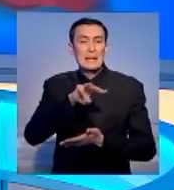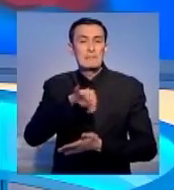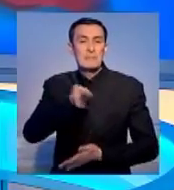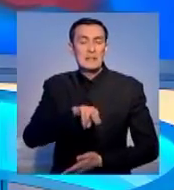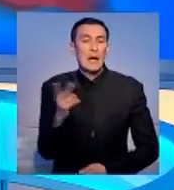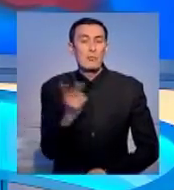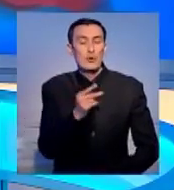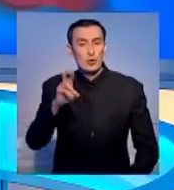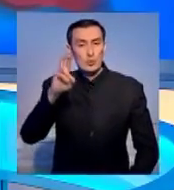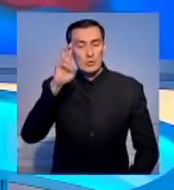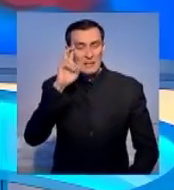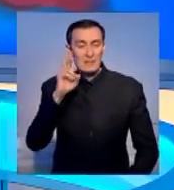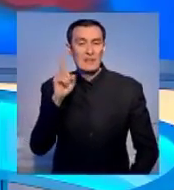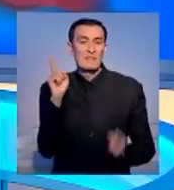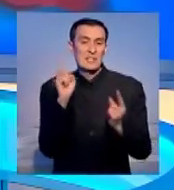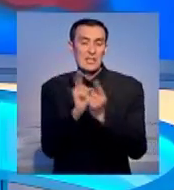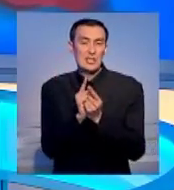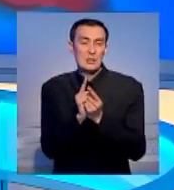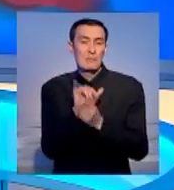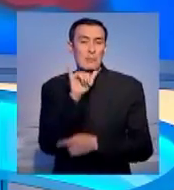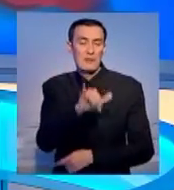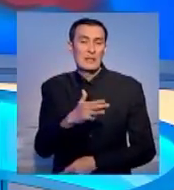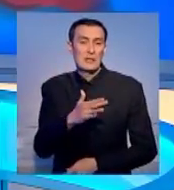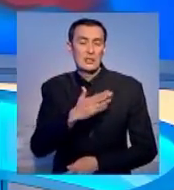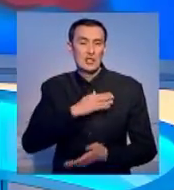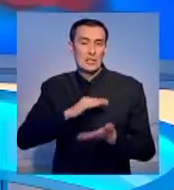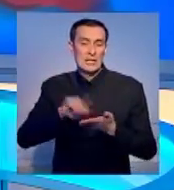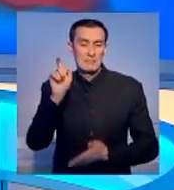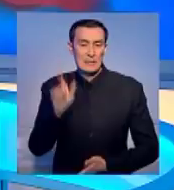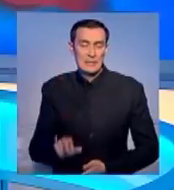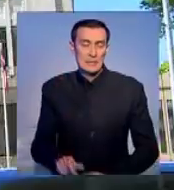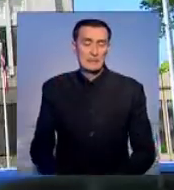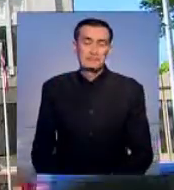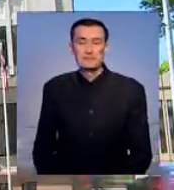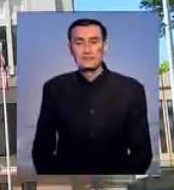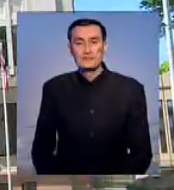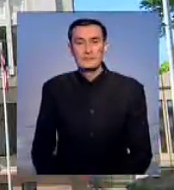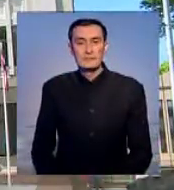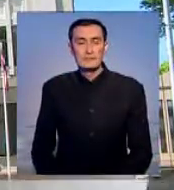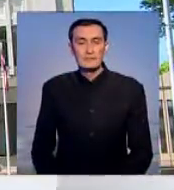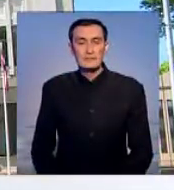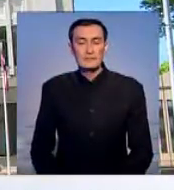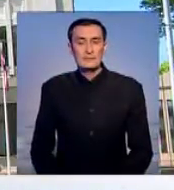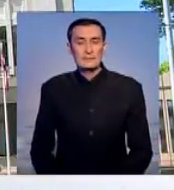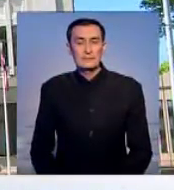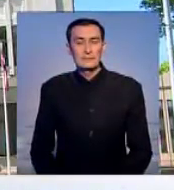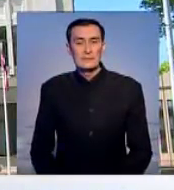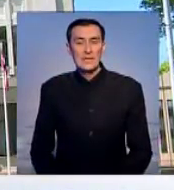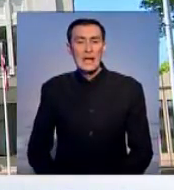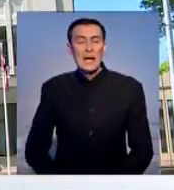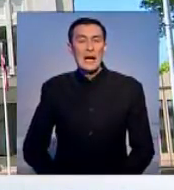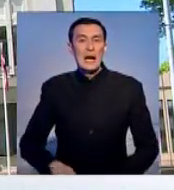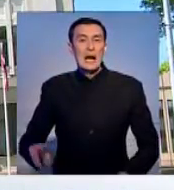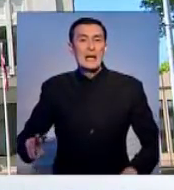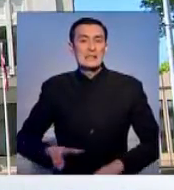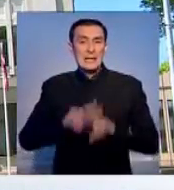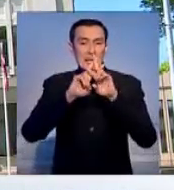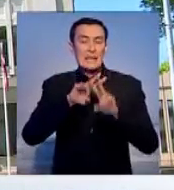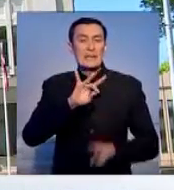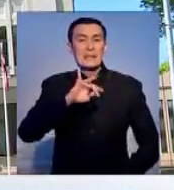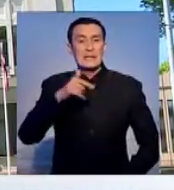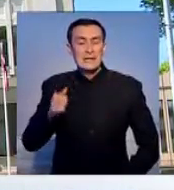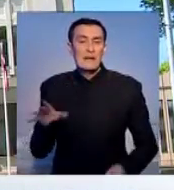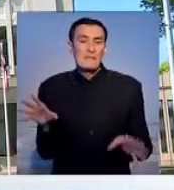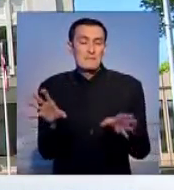МИД двух стран. На встрече побывала Марина Петрова. Астану и Ригу на всех уровнях